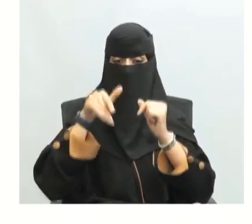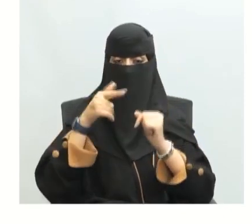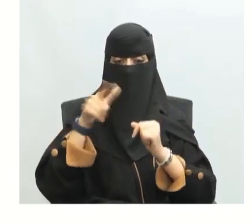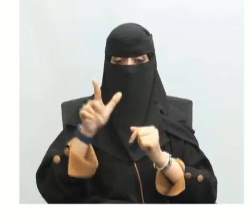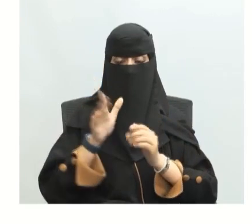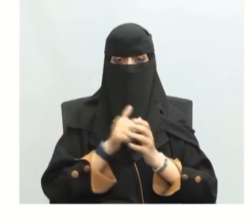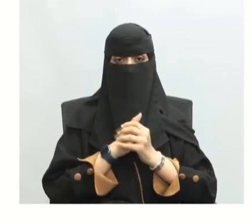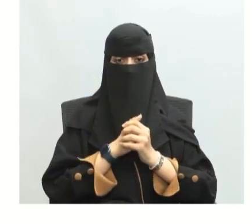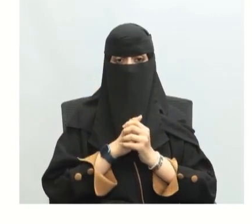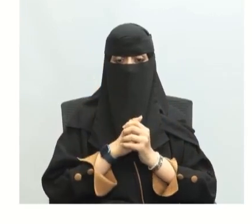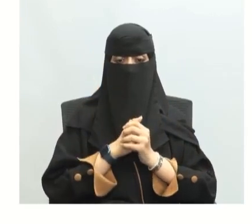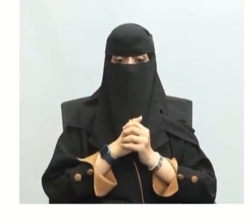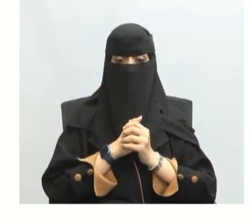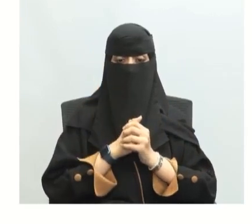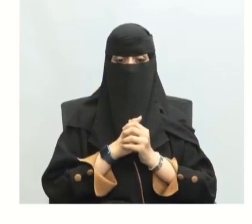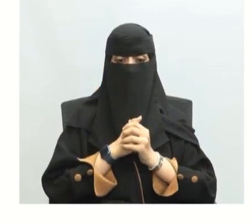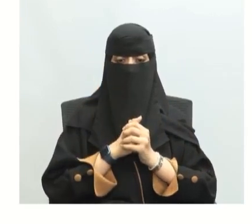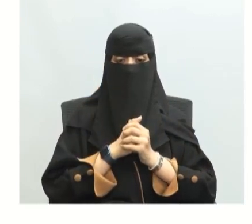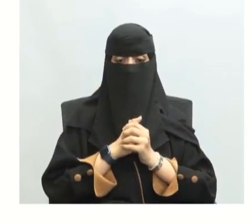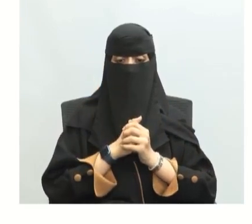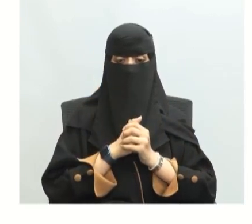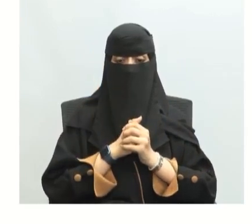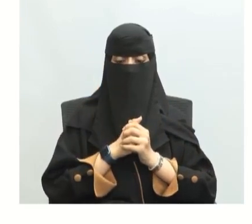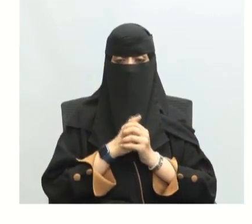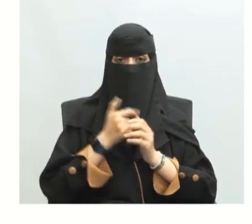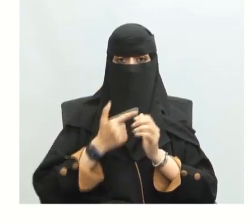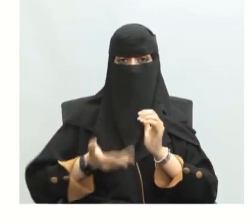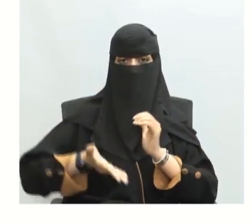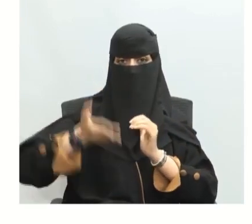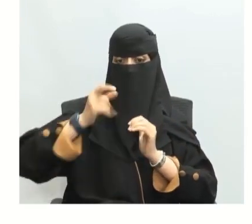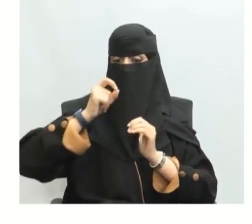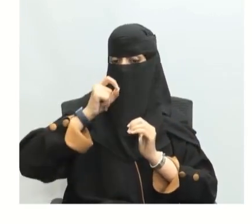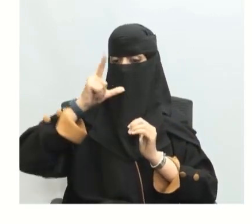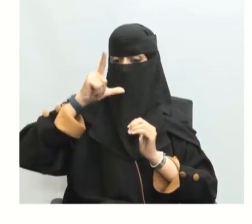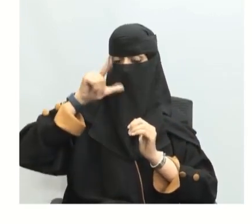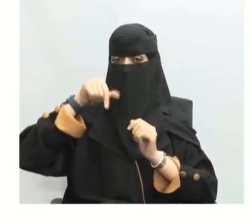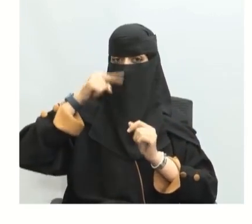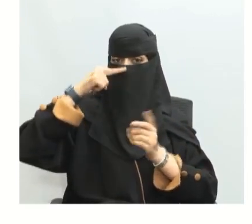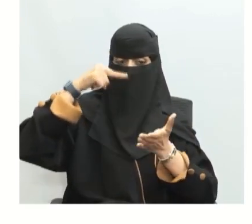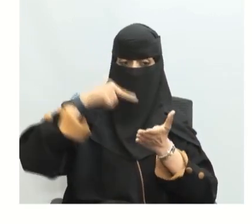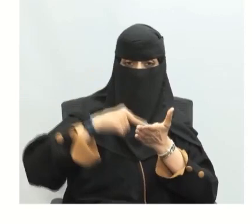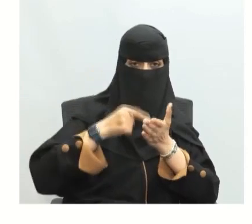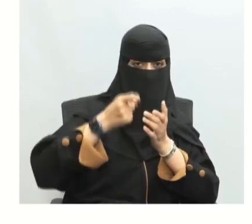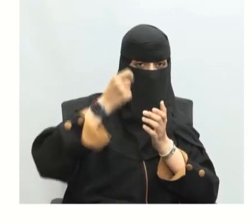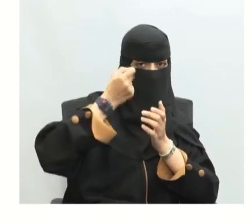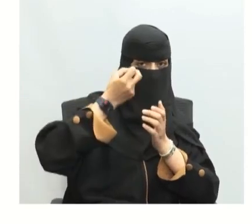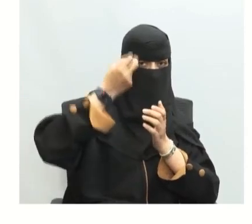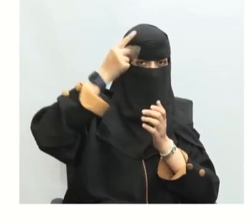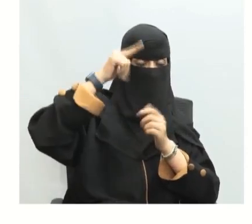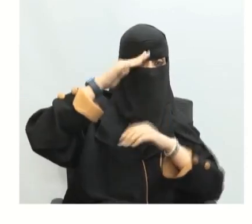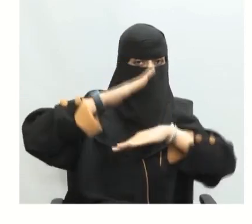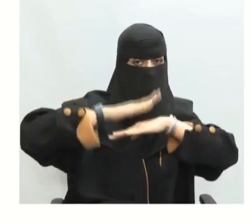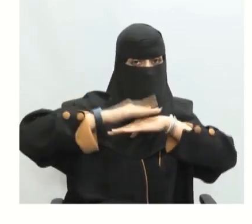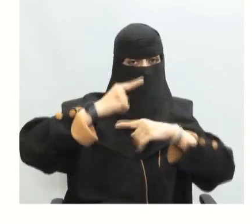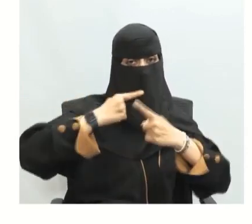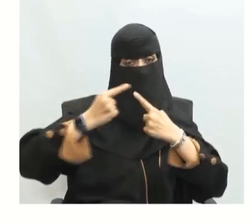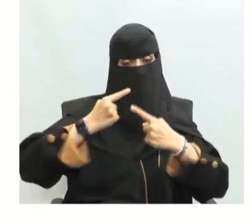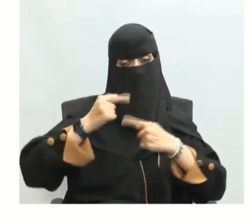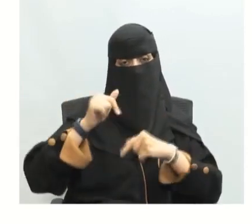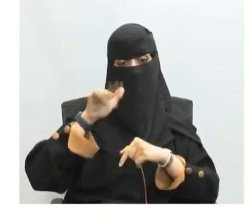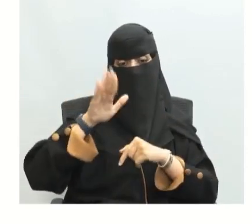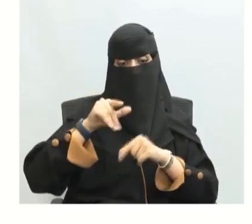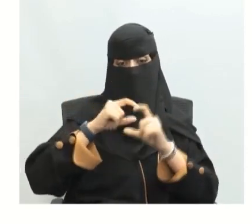احسنتم العباره صحيحه رفع الصوت وفرض الراي من اداب الحوار